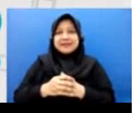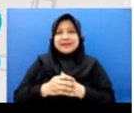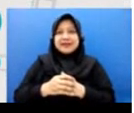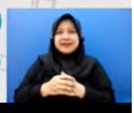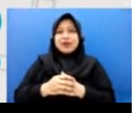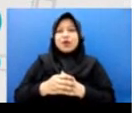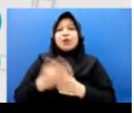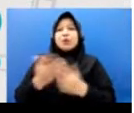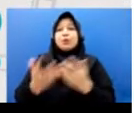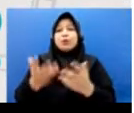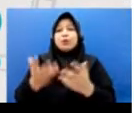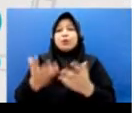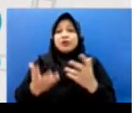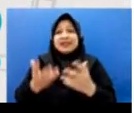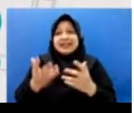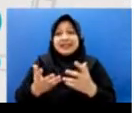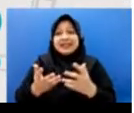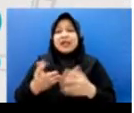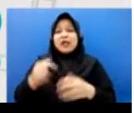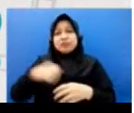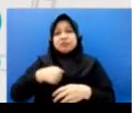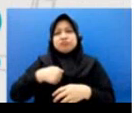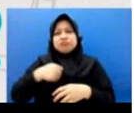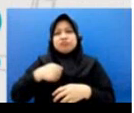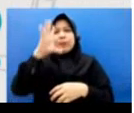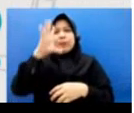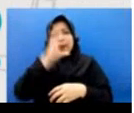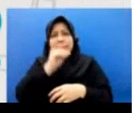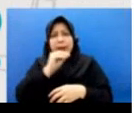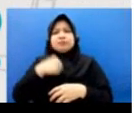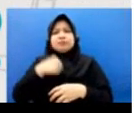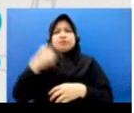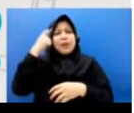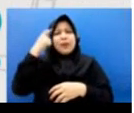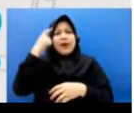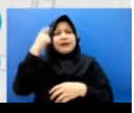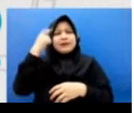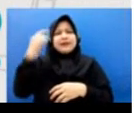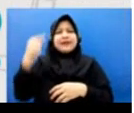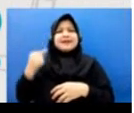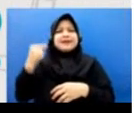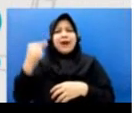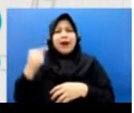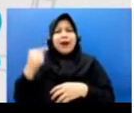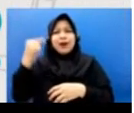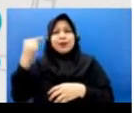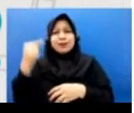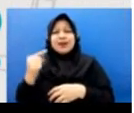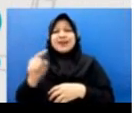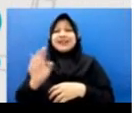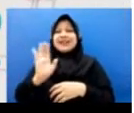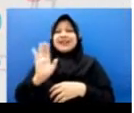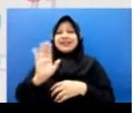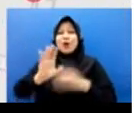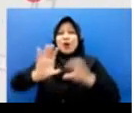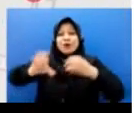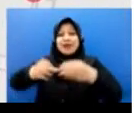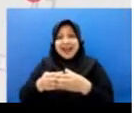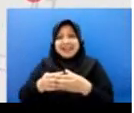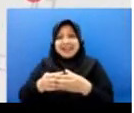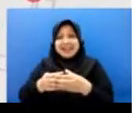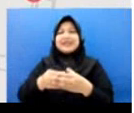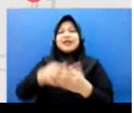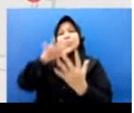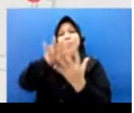belajar. Setiap malam saya sempatkan belajar. Jadi ketika di kelas itu tidak mengubah jadwal ya, sesuai